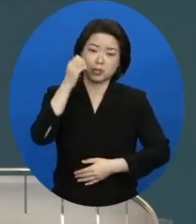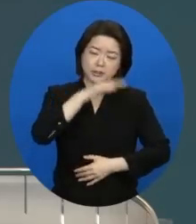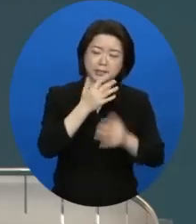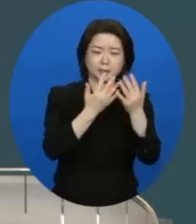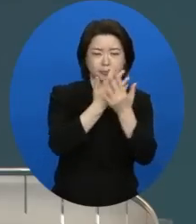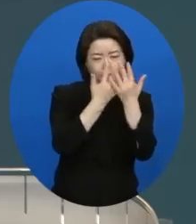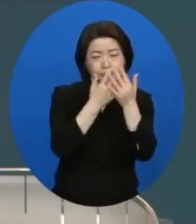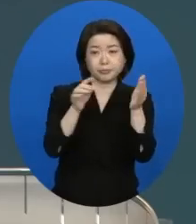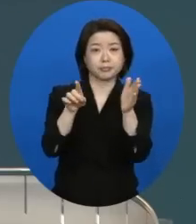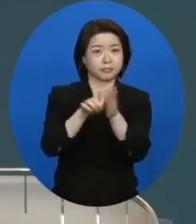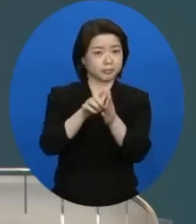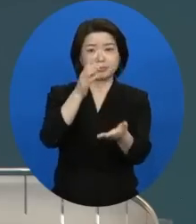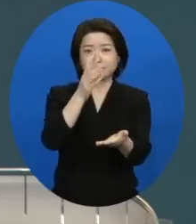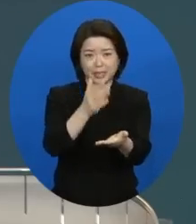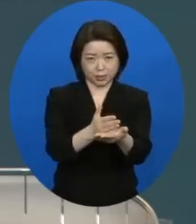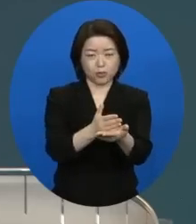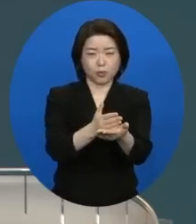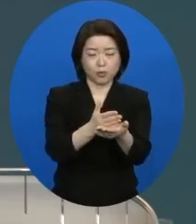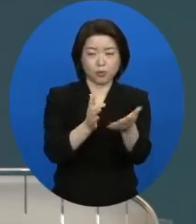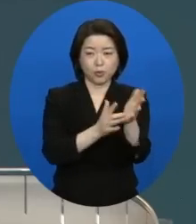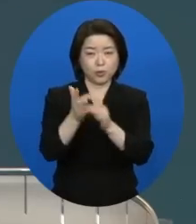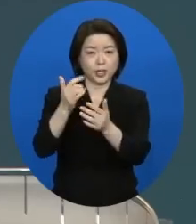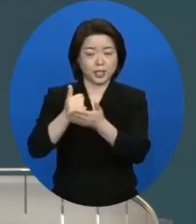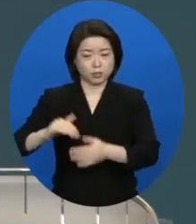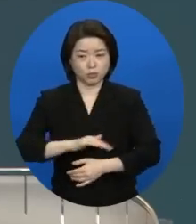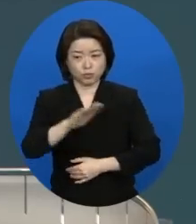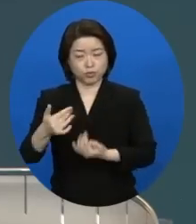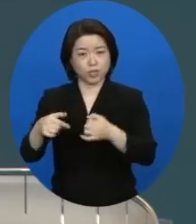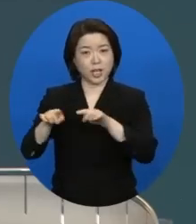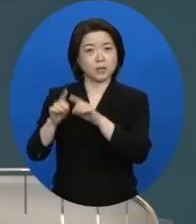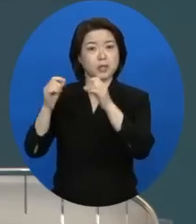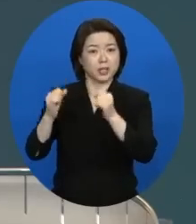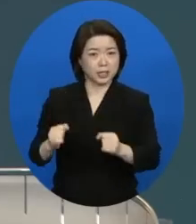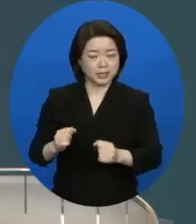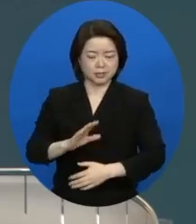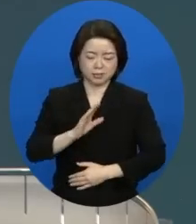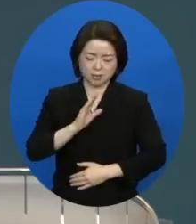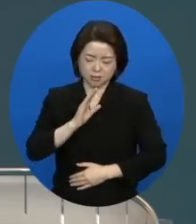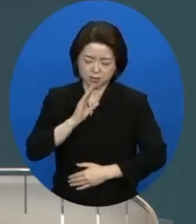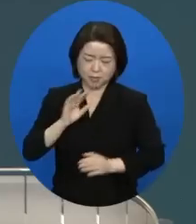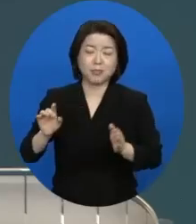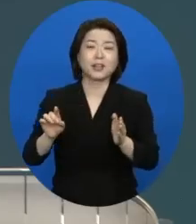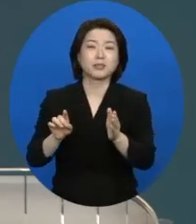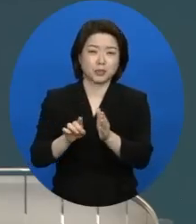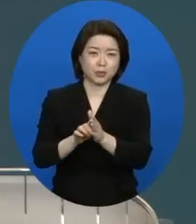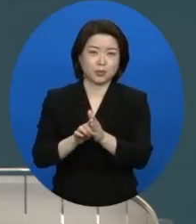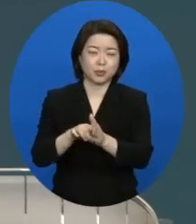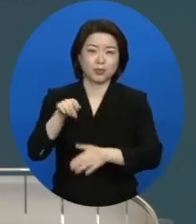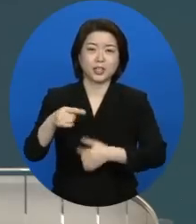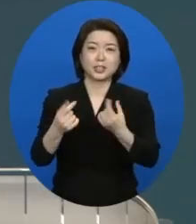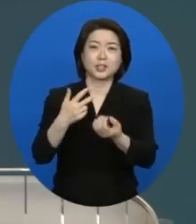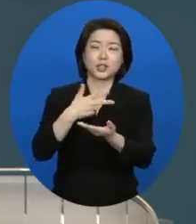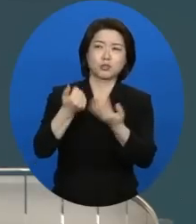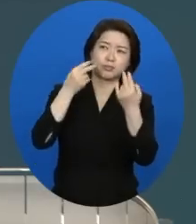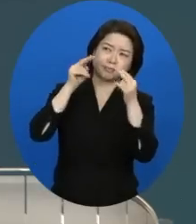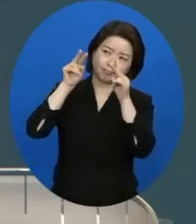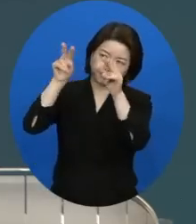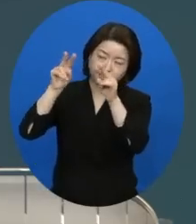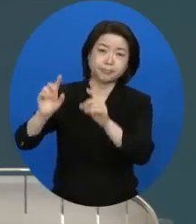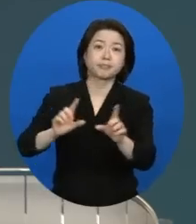막연하게 믿을 게 아니고 예수님이 우리와 함께 계신 것을 정말 믿고 그렇게 주님을 바라보고 살기